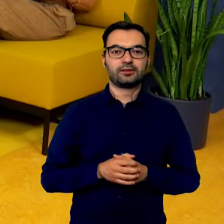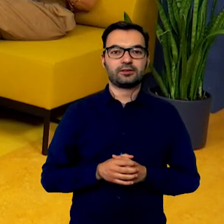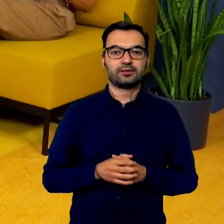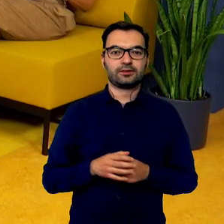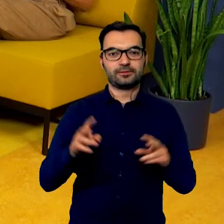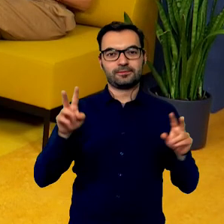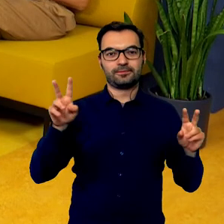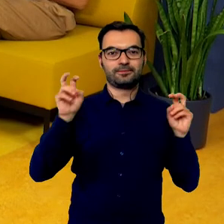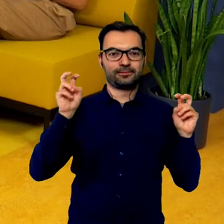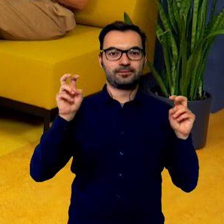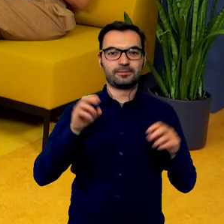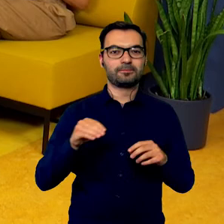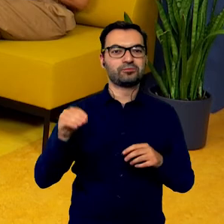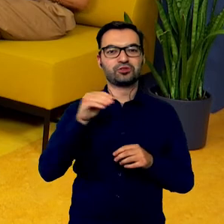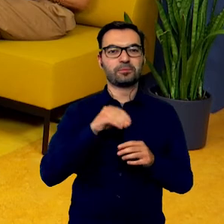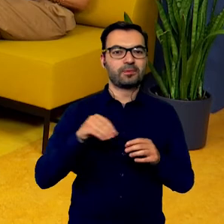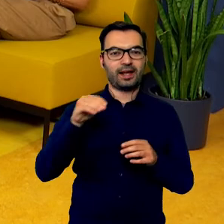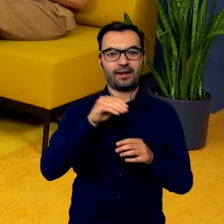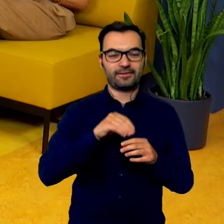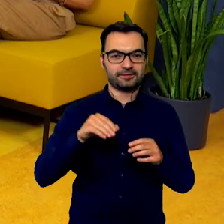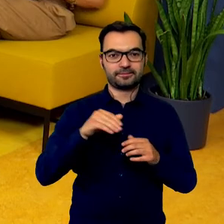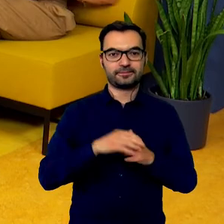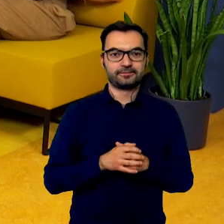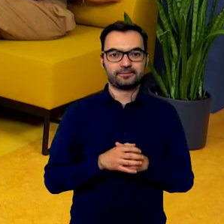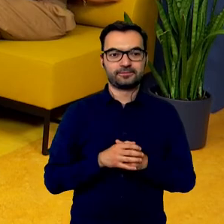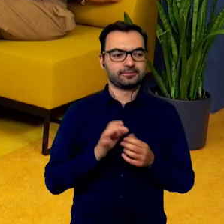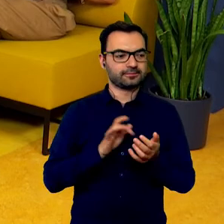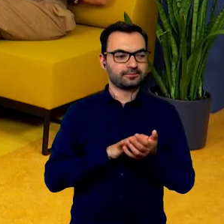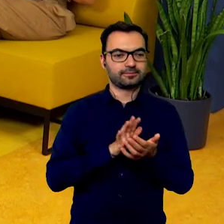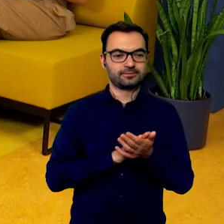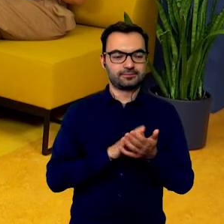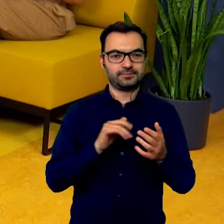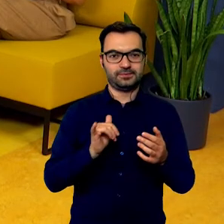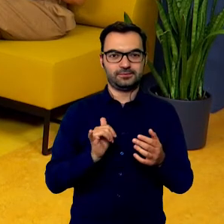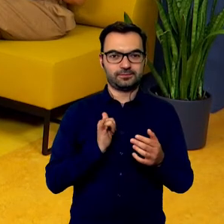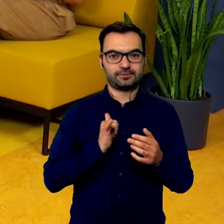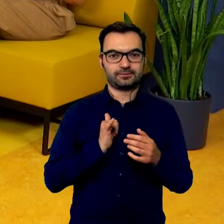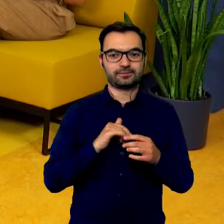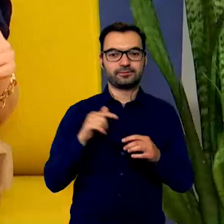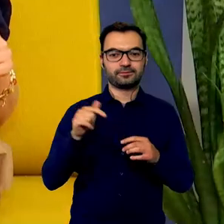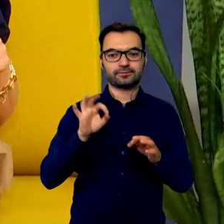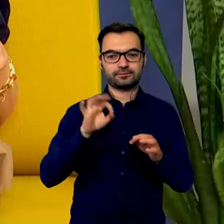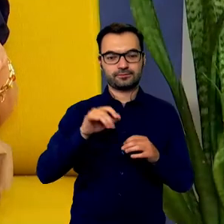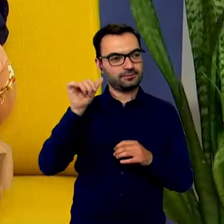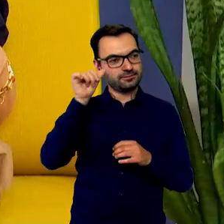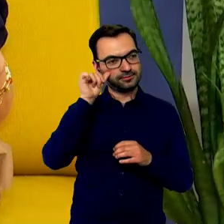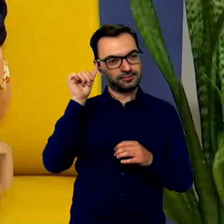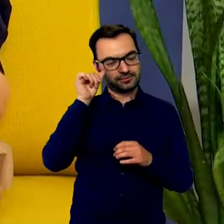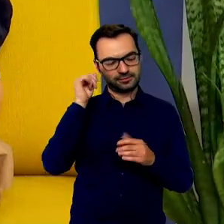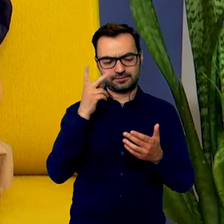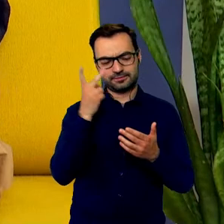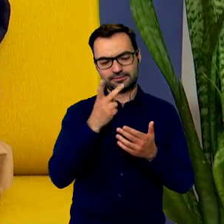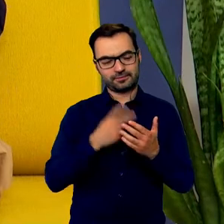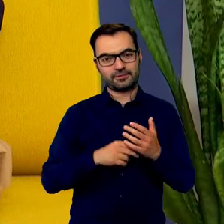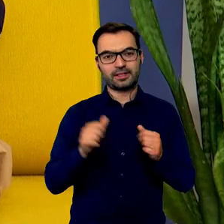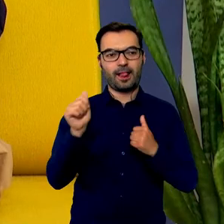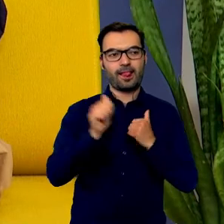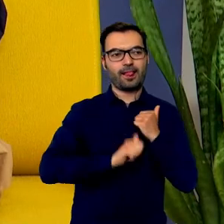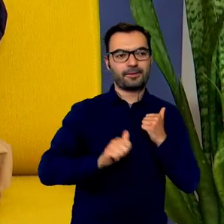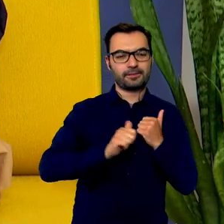tej przeprawy, która obejmuje czas, zapisałam sobie to oczywiście, ale teraz muszę ze ściągawki skorzystać, od